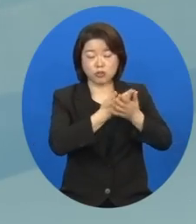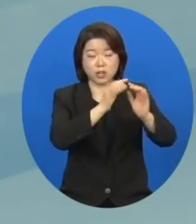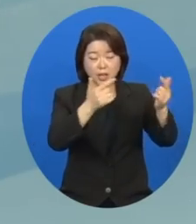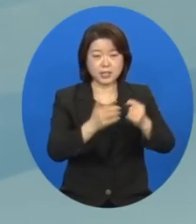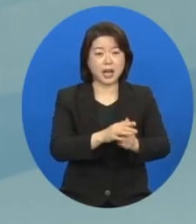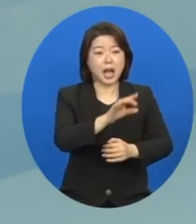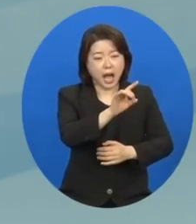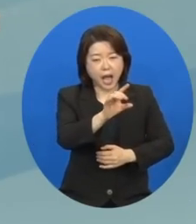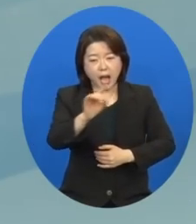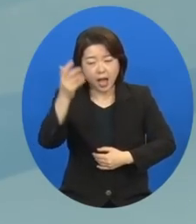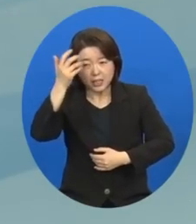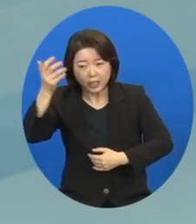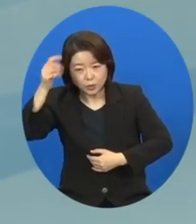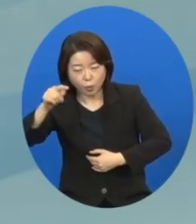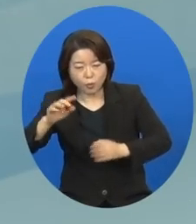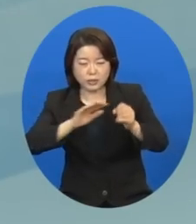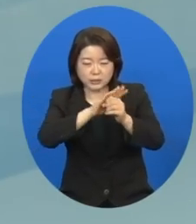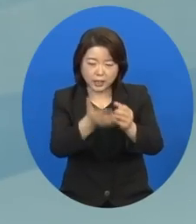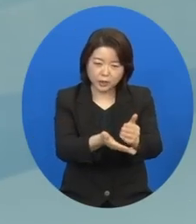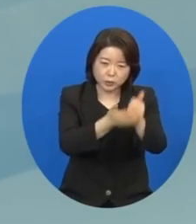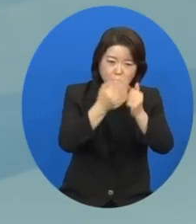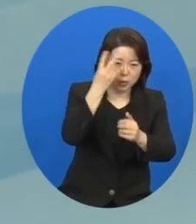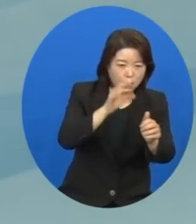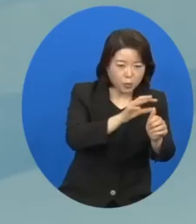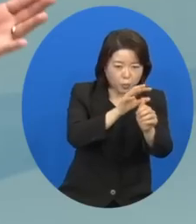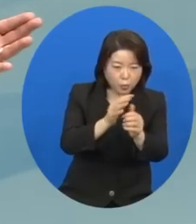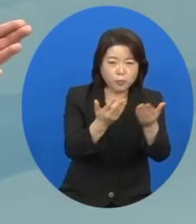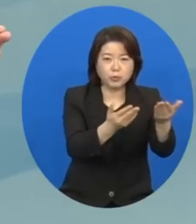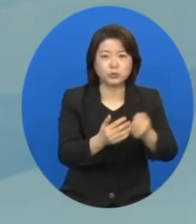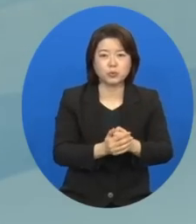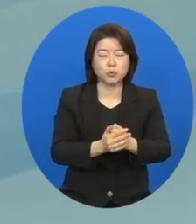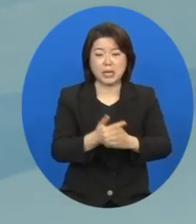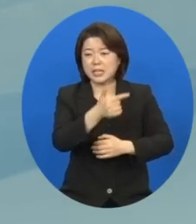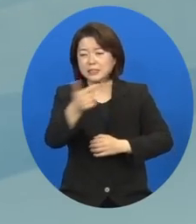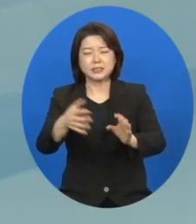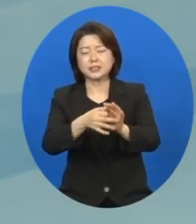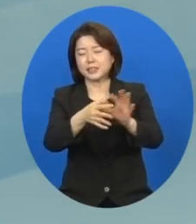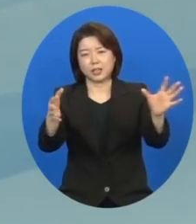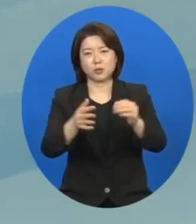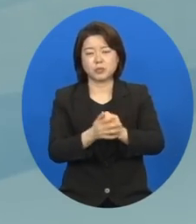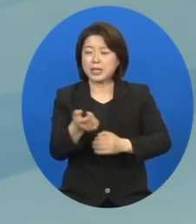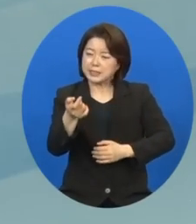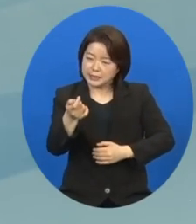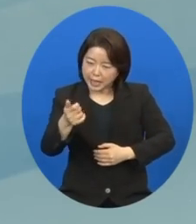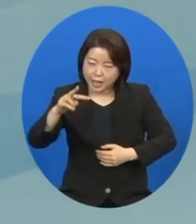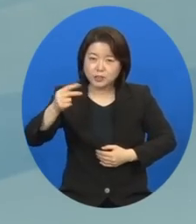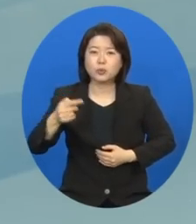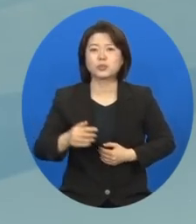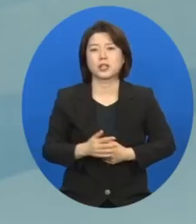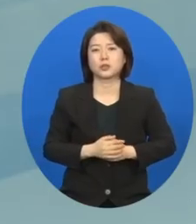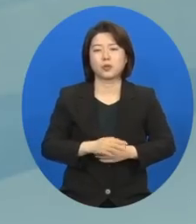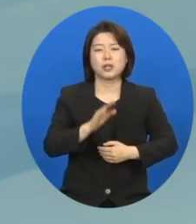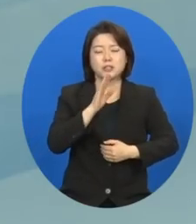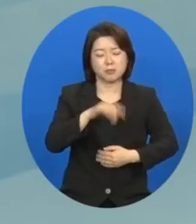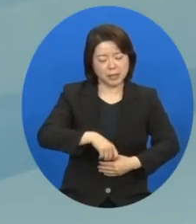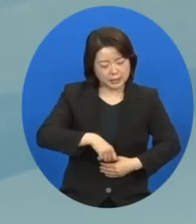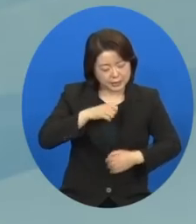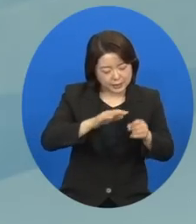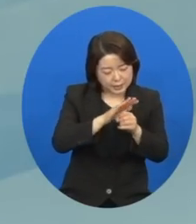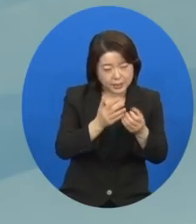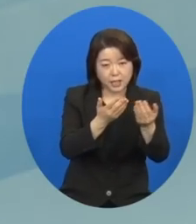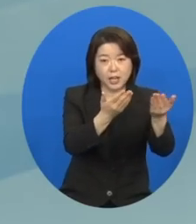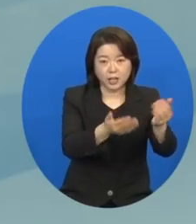사람 한 사람 사랑하고 섬기고 돌보고 규모에 상관은 없이 작은 곳이라도 정말 진실되게 사랑하면